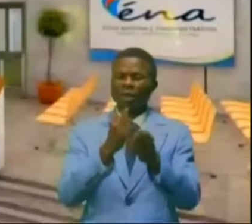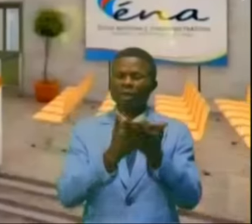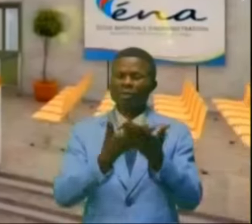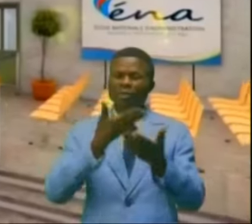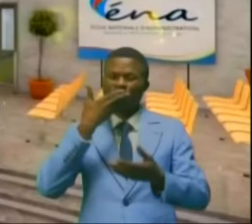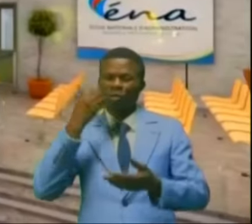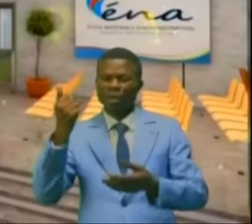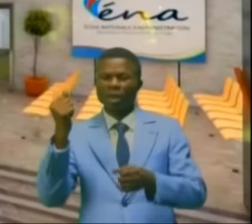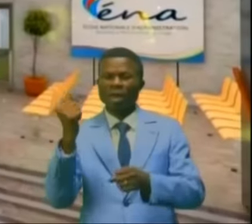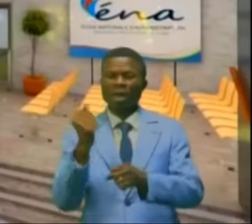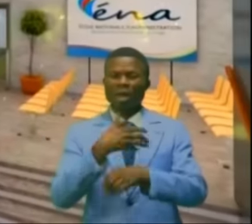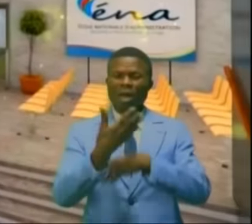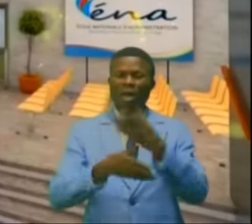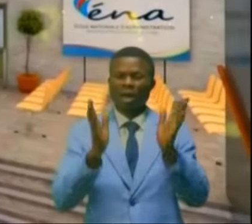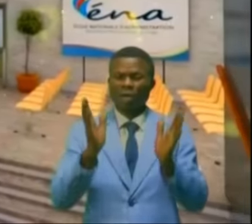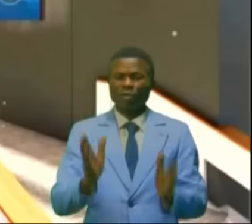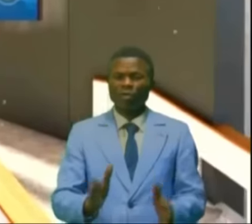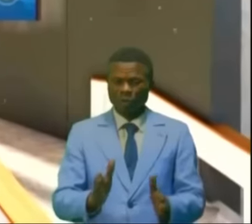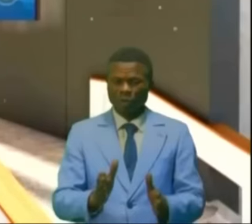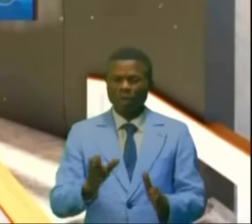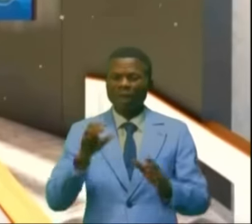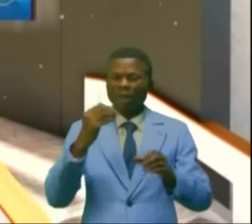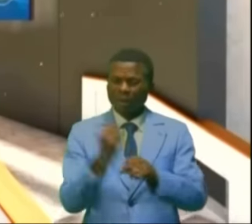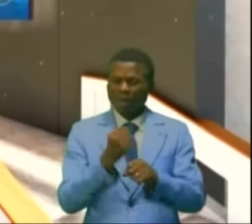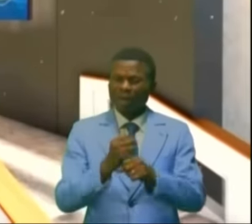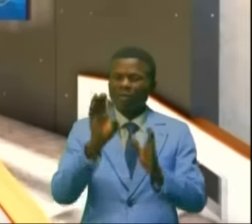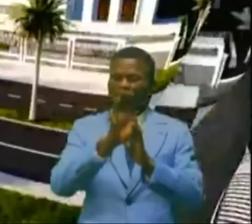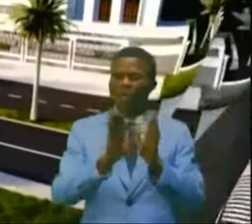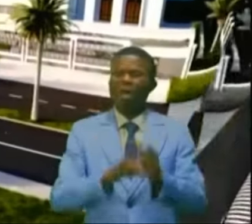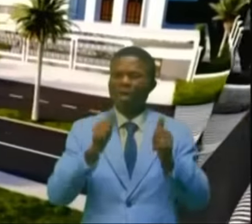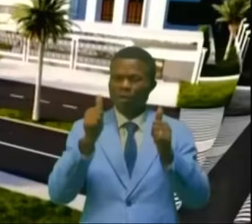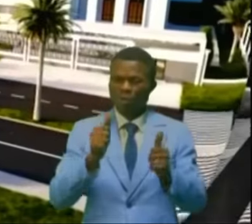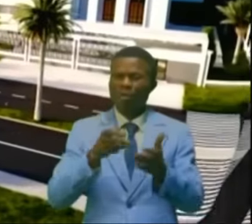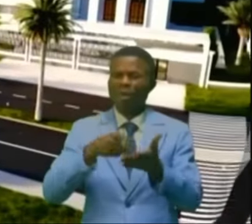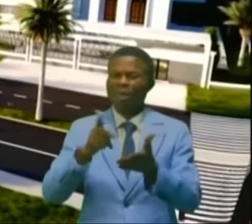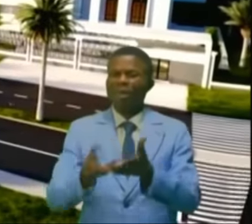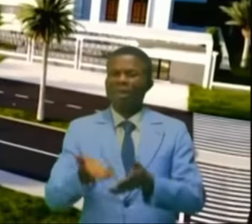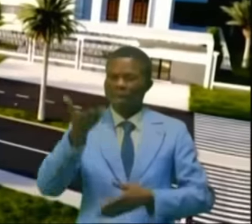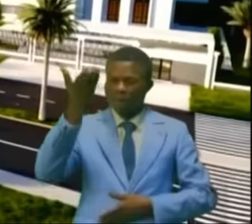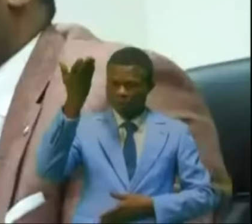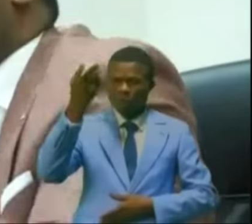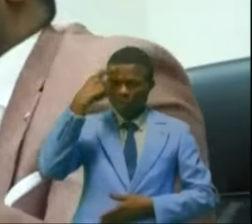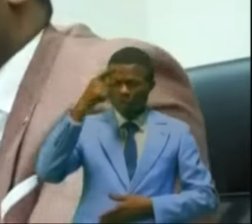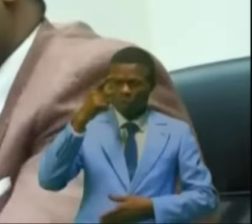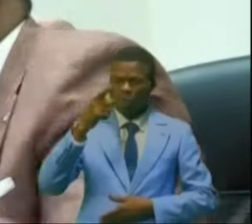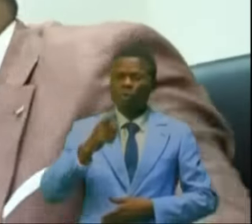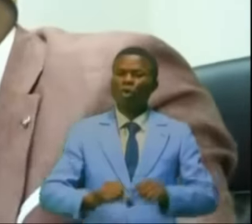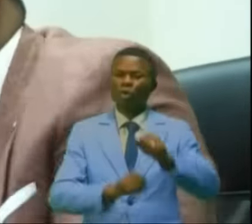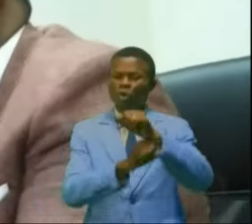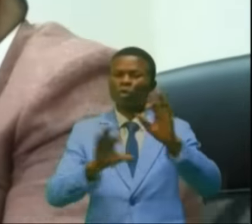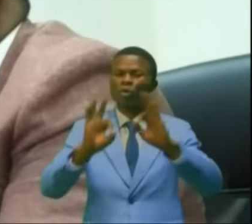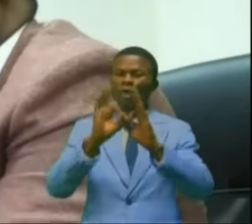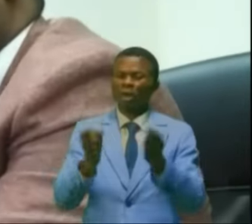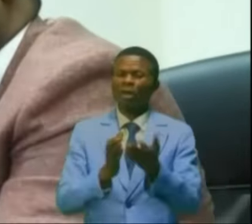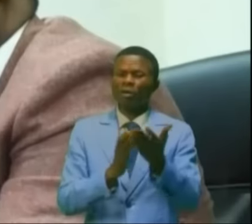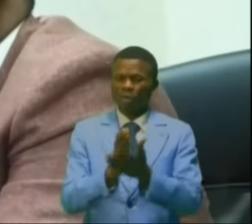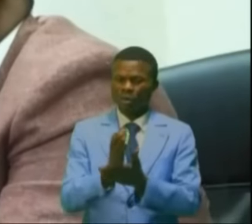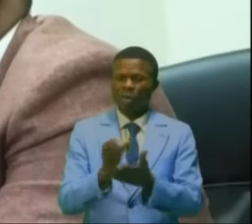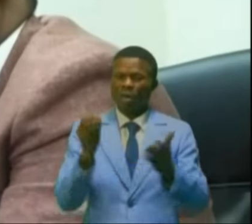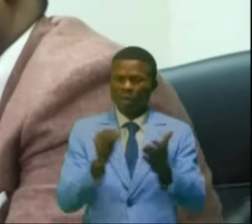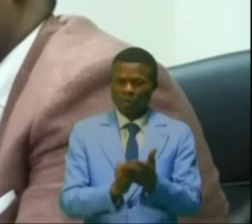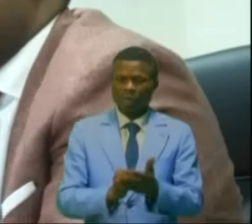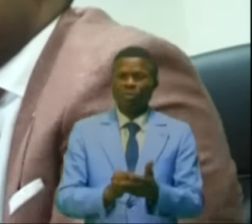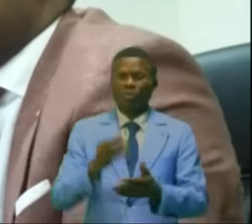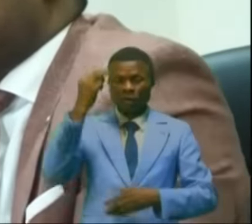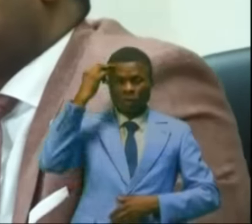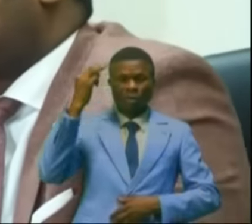le fonctionnaire doit être placé dans des conditions dignes et optimales afin d'être à la hauteur de ce qu'on attend de lui. Par la même occasion, le patron